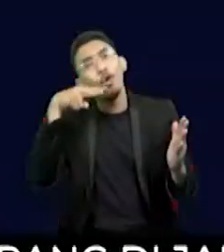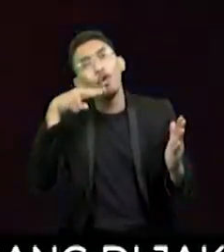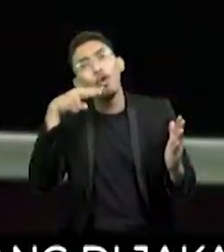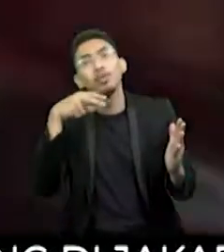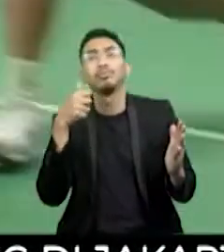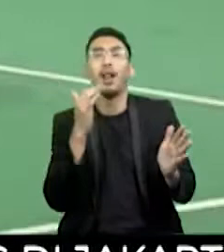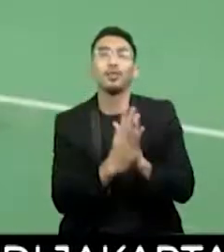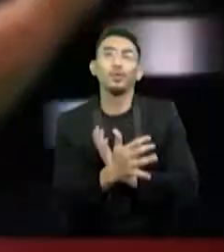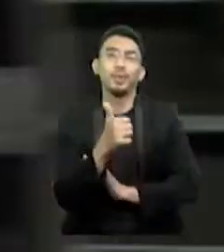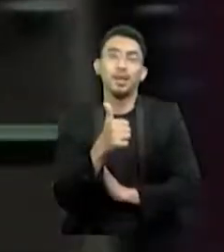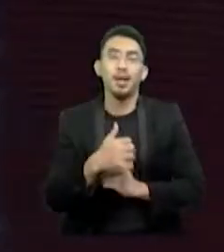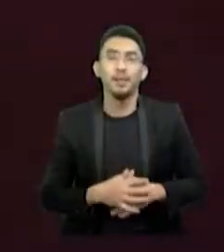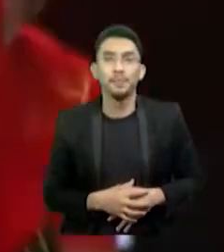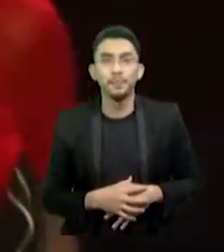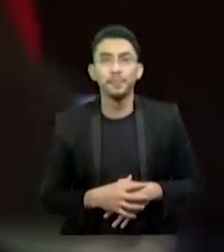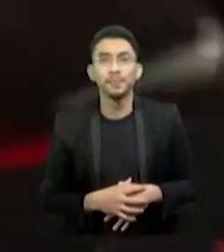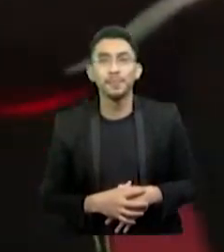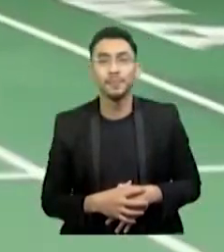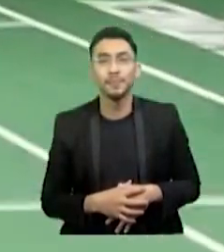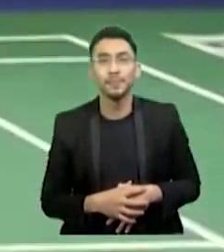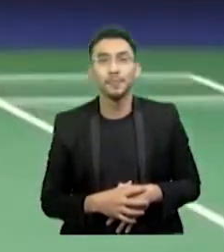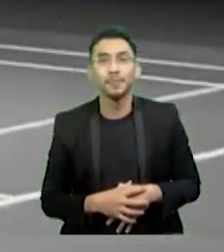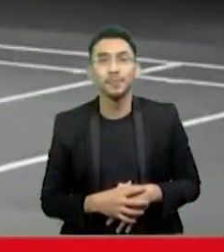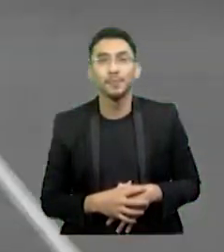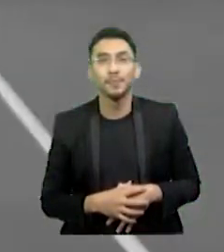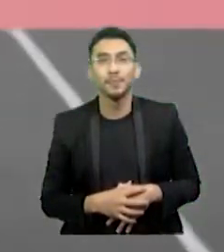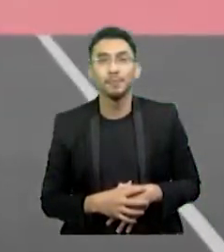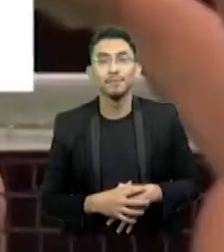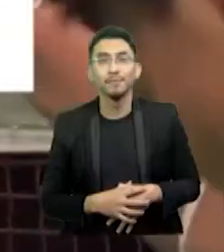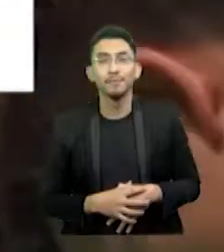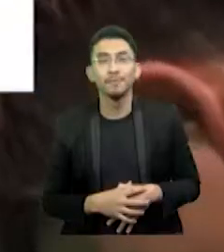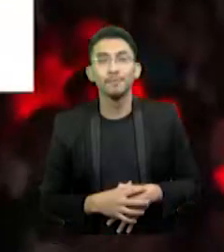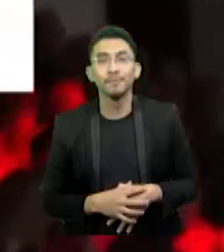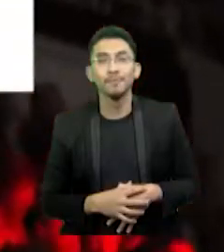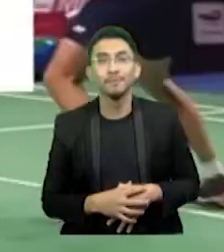MNC Group ini. Dari Jakarta, Steven Patinama, Abdul Rashid melaporkan.